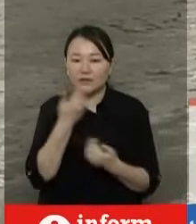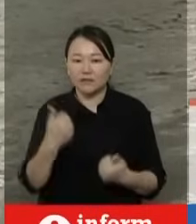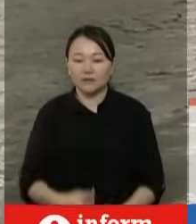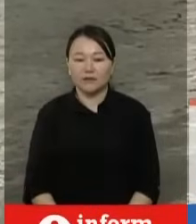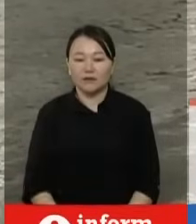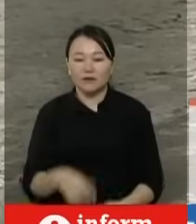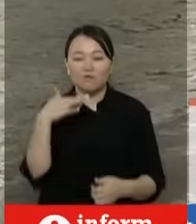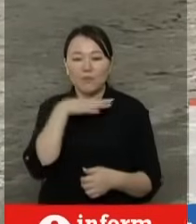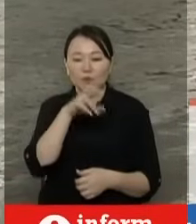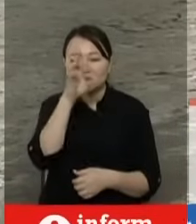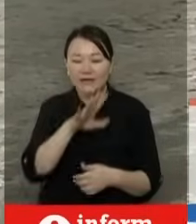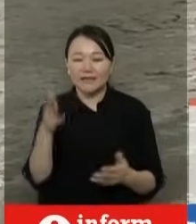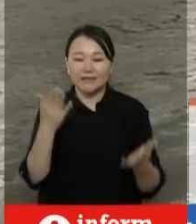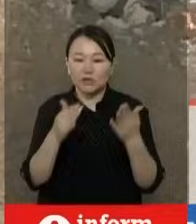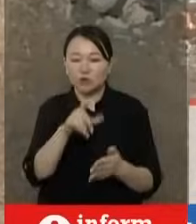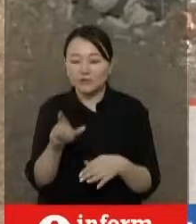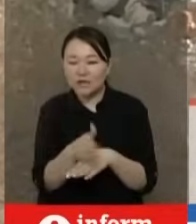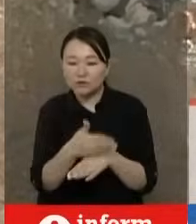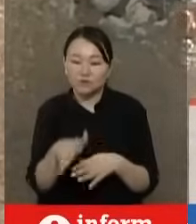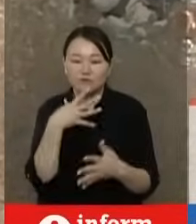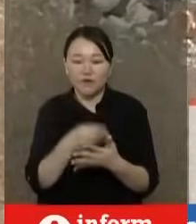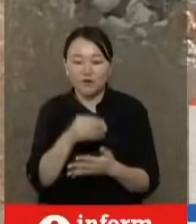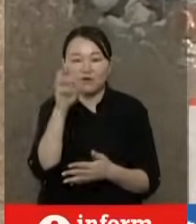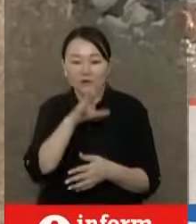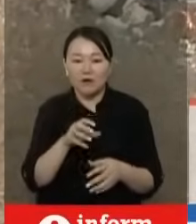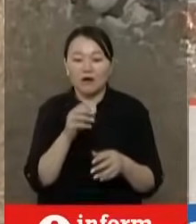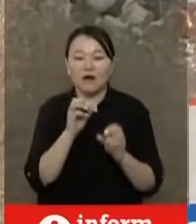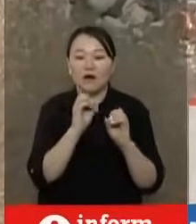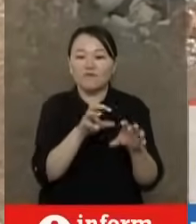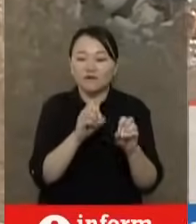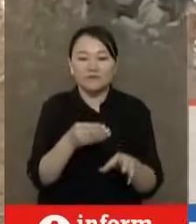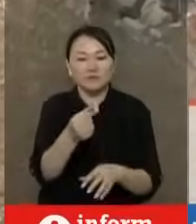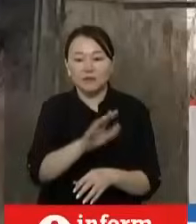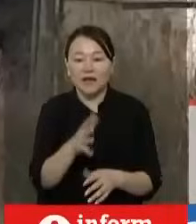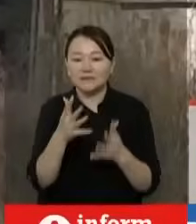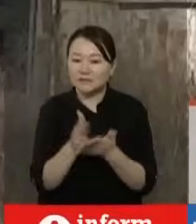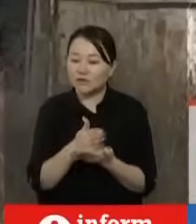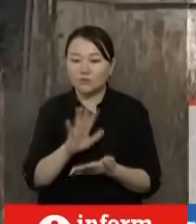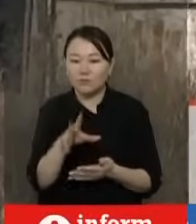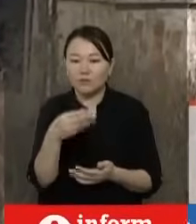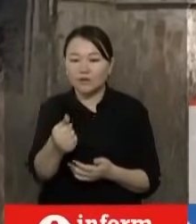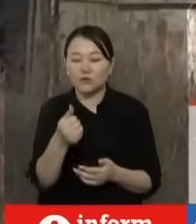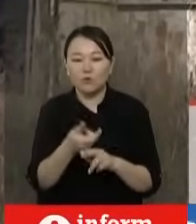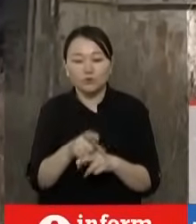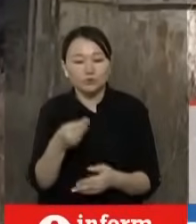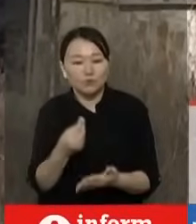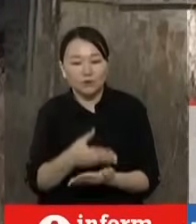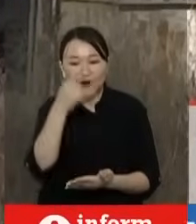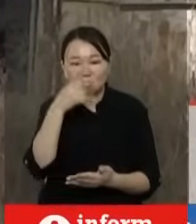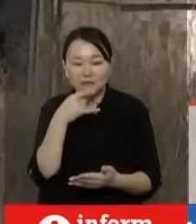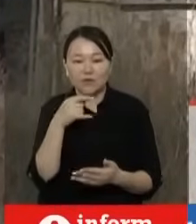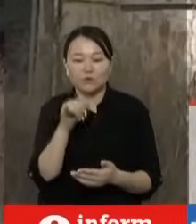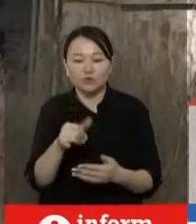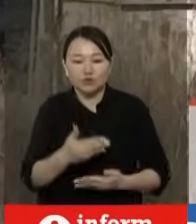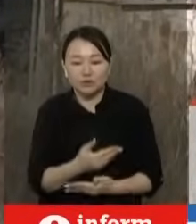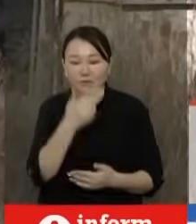Во многих странах, если люди сортируют свой мусор, то за его вывоз не платят, а если не сортируют, то платят очень дорого. В Казахстане же ни у жителей